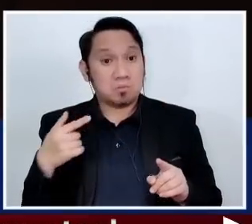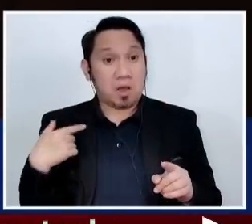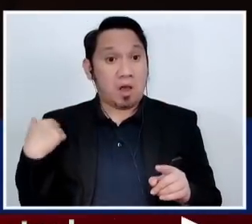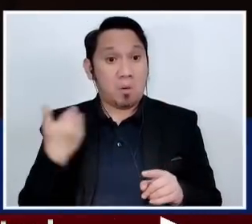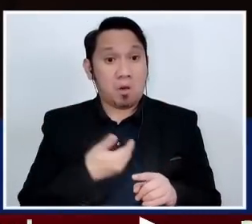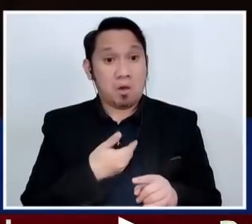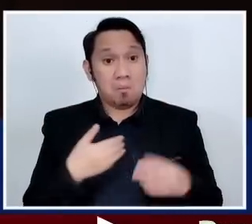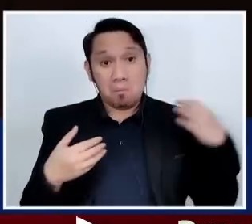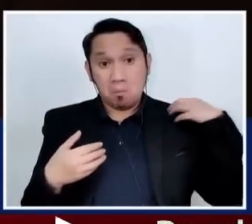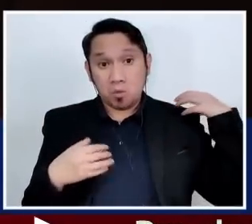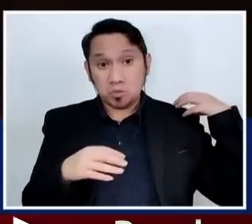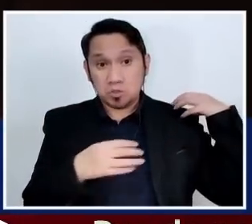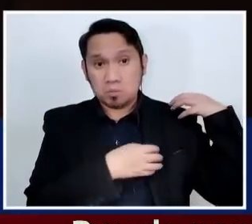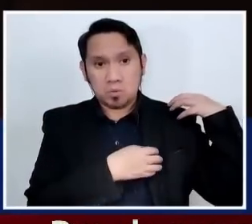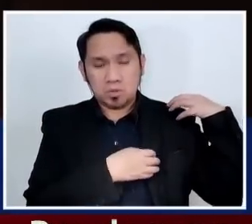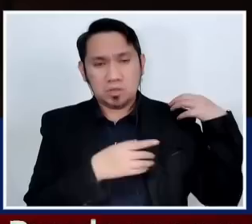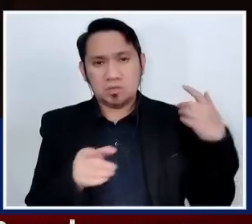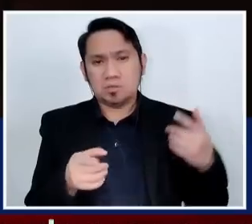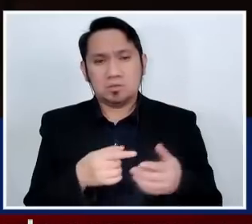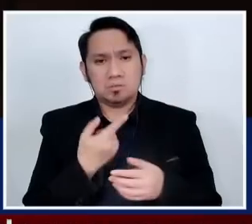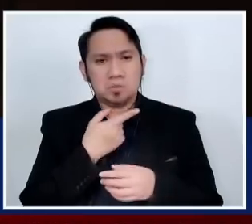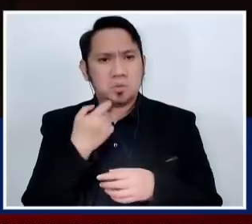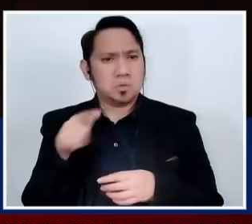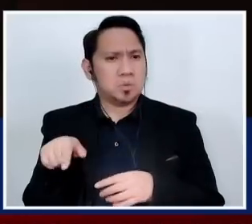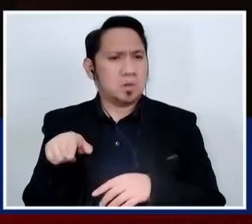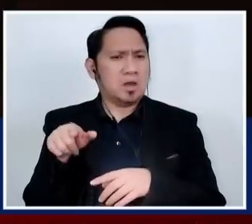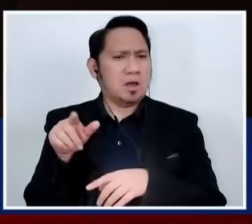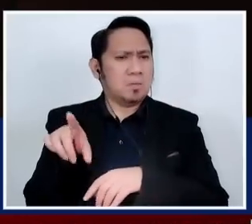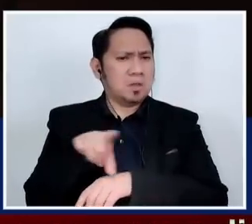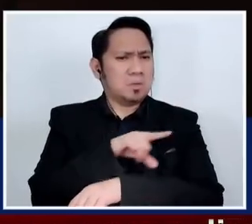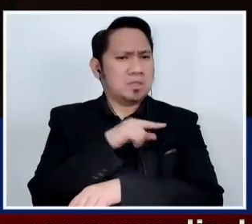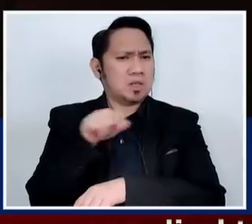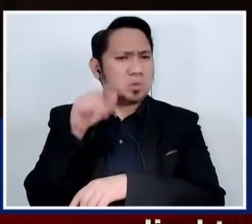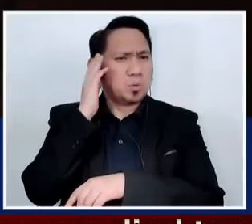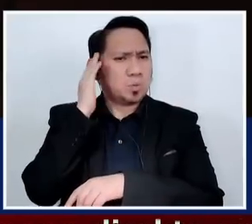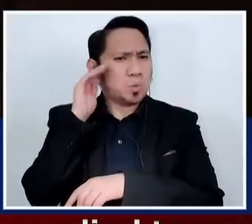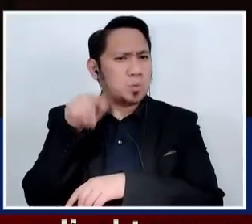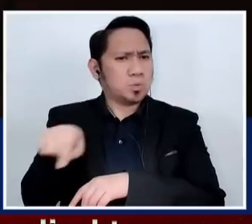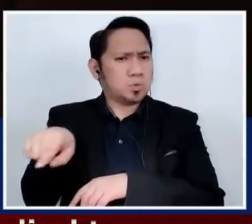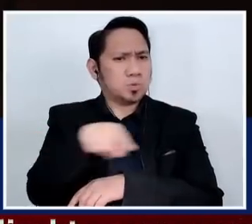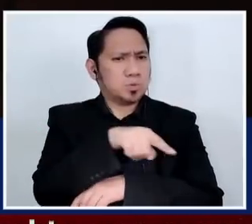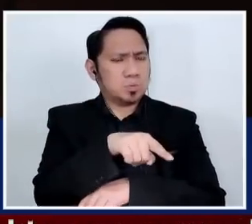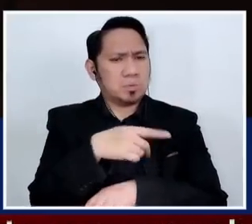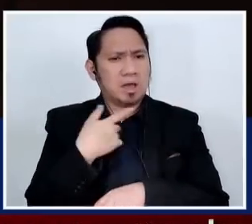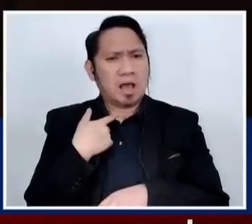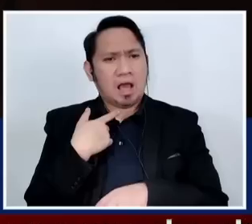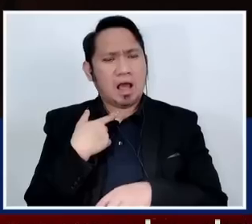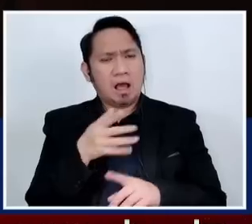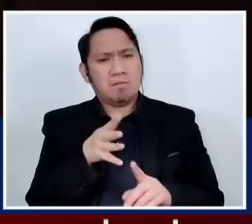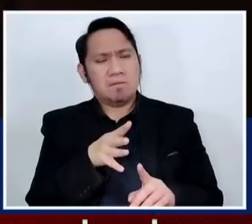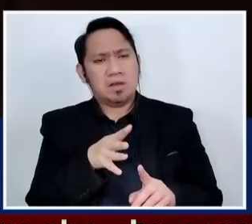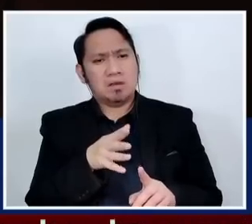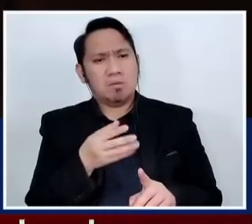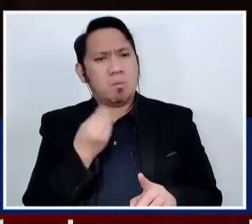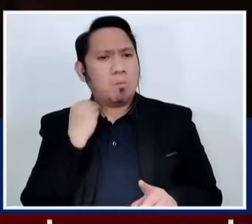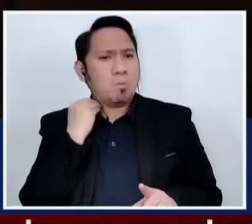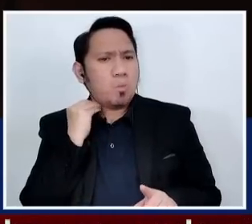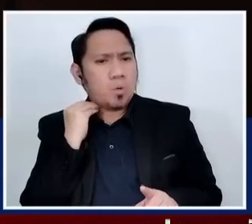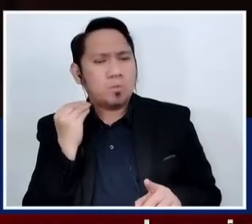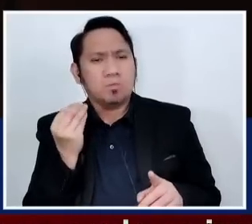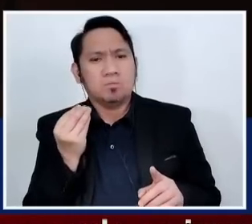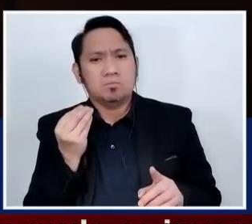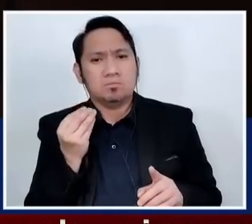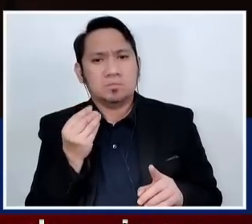siya. Kasi ano po, mas matagal niyang kilala yung mga yun eh, na naloko pa po sila. Siyempre, nagtatrabaho